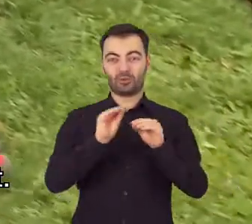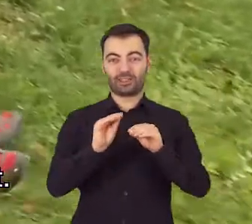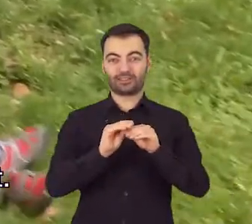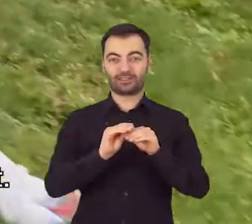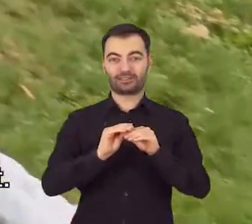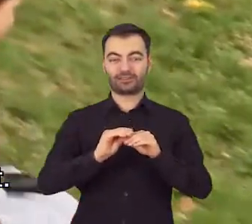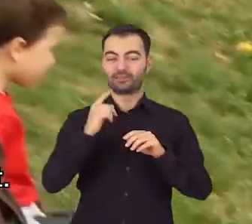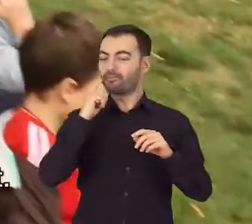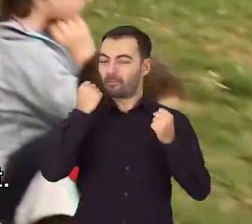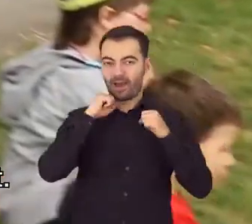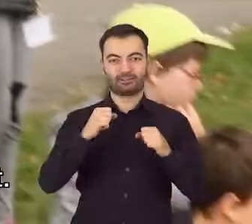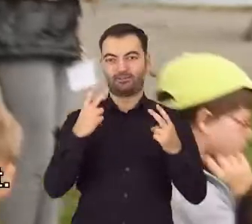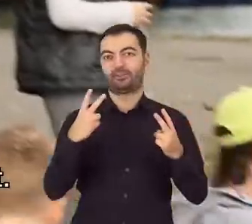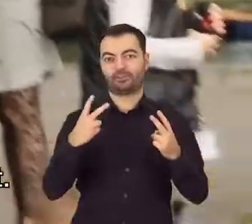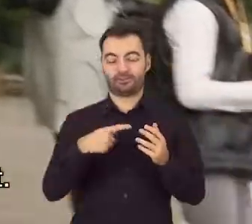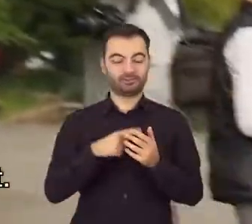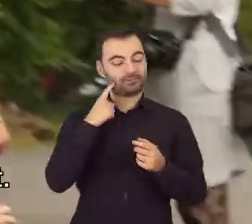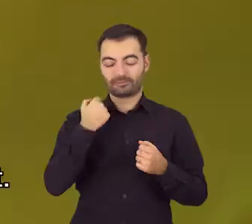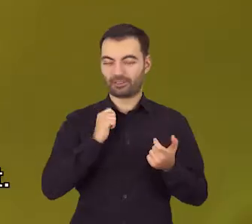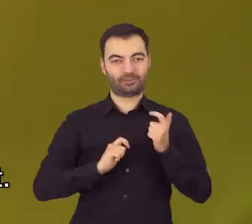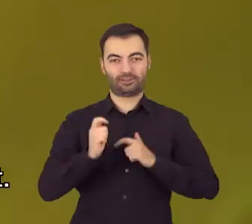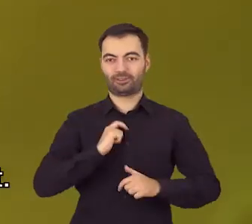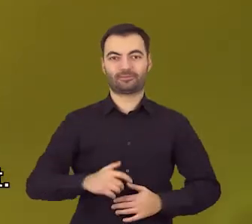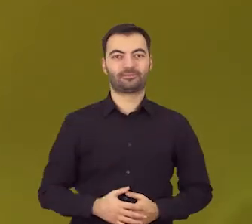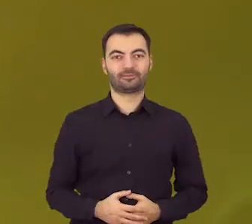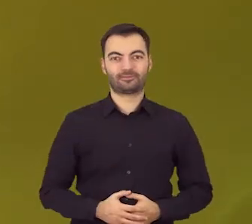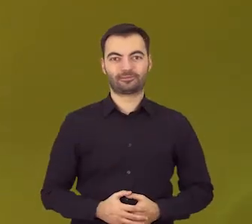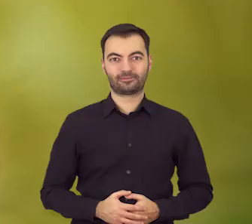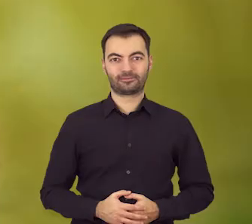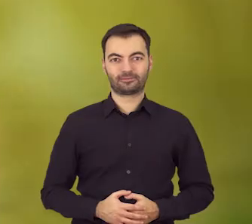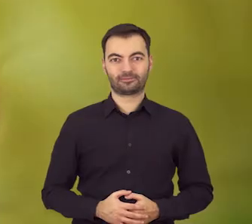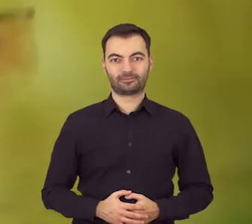tego projektu będzie odgrywał tak bardzo dużą rolę.